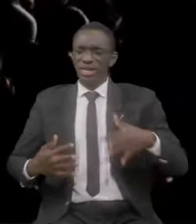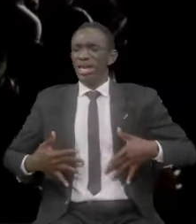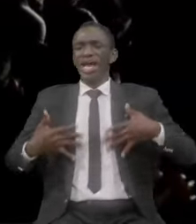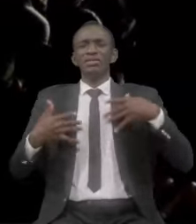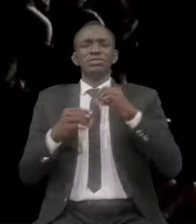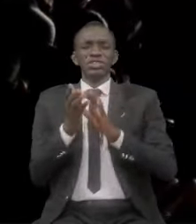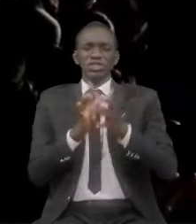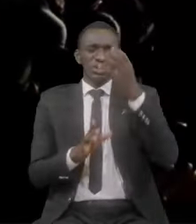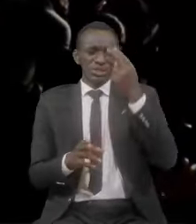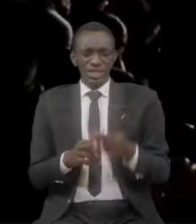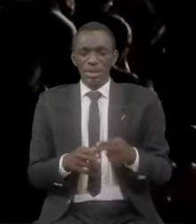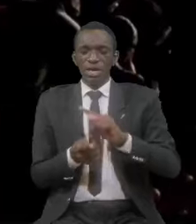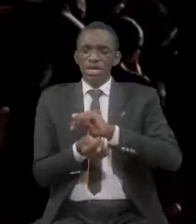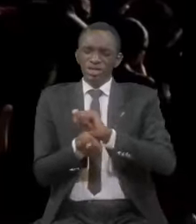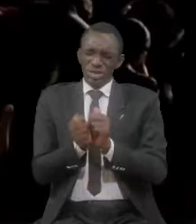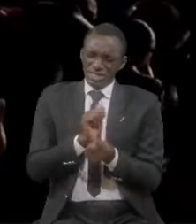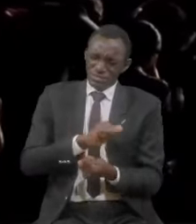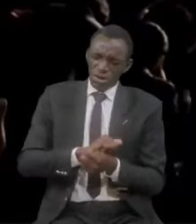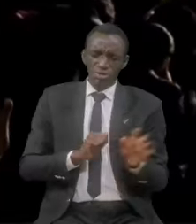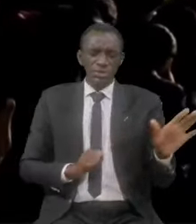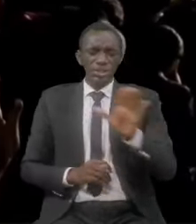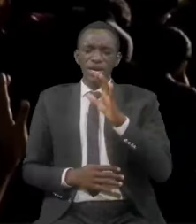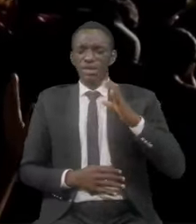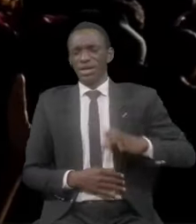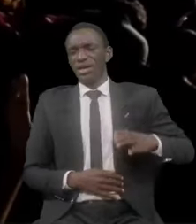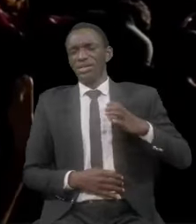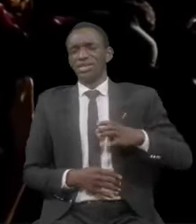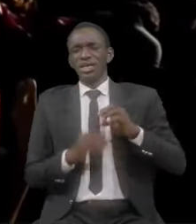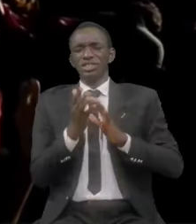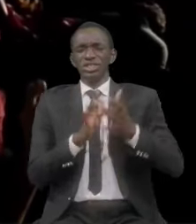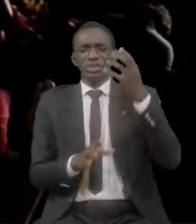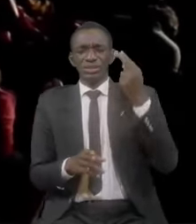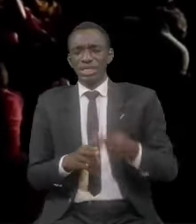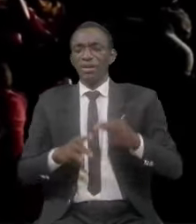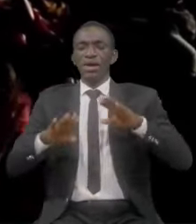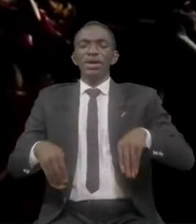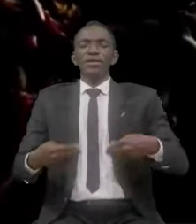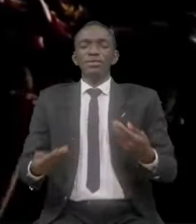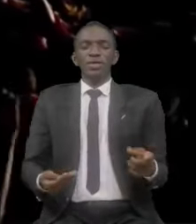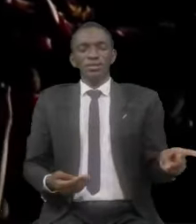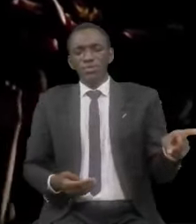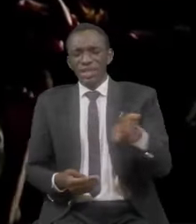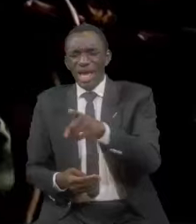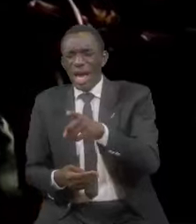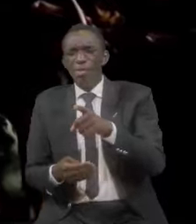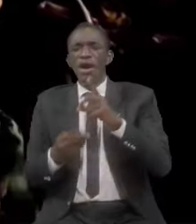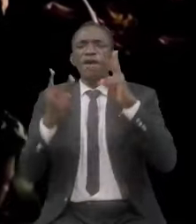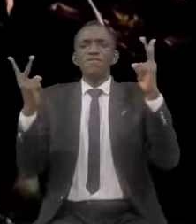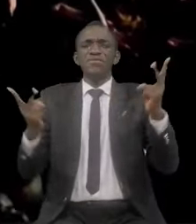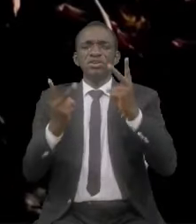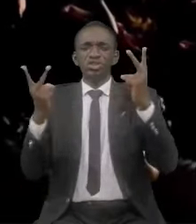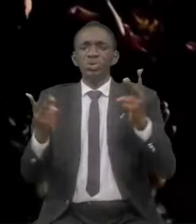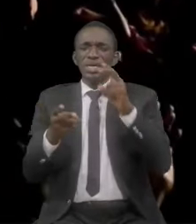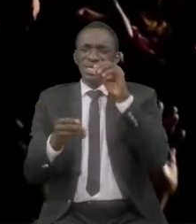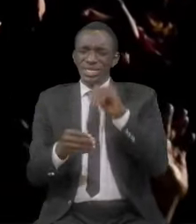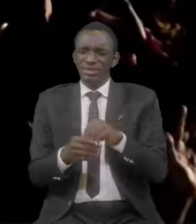Transforme leur caractère. Et accorde-leur la victoire dans le salut.